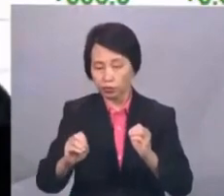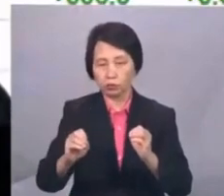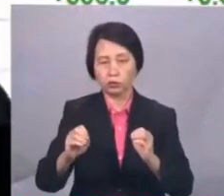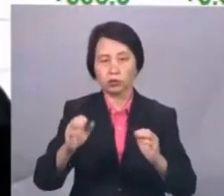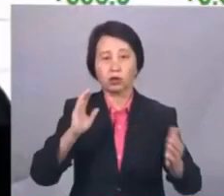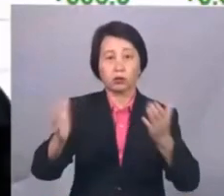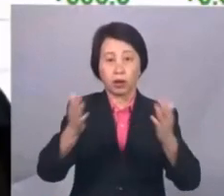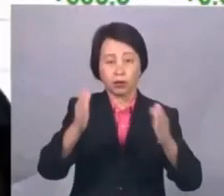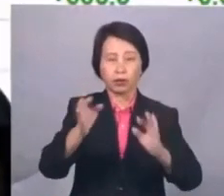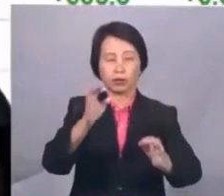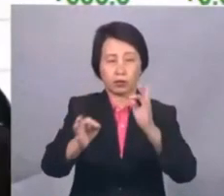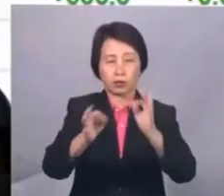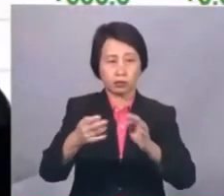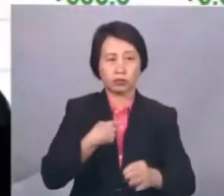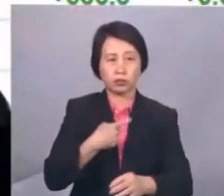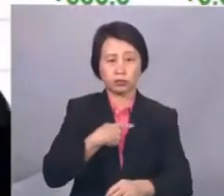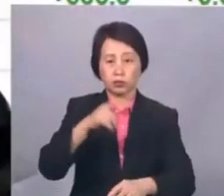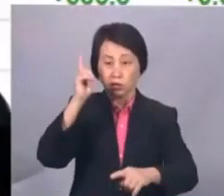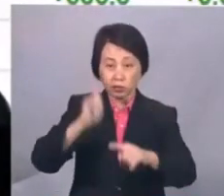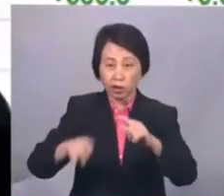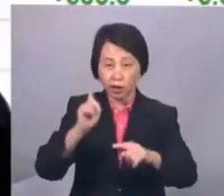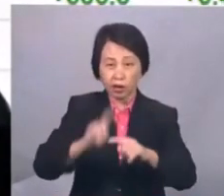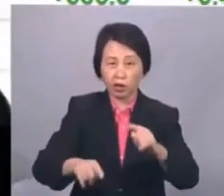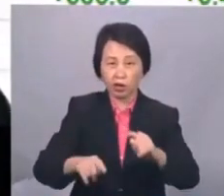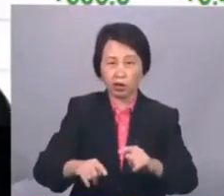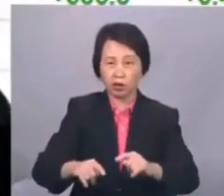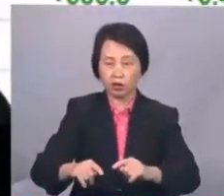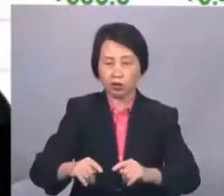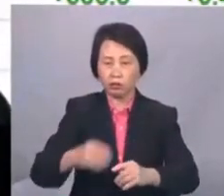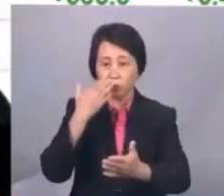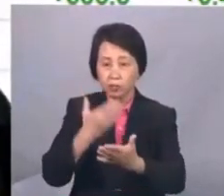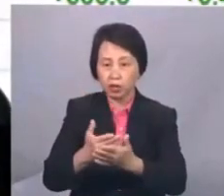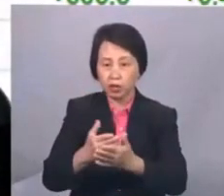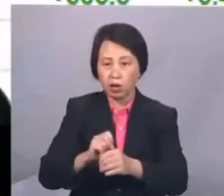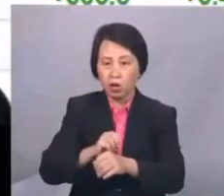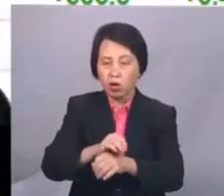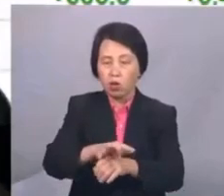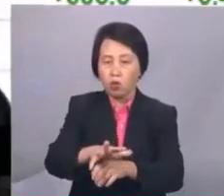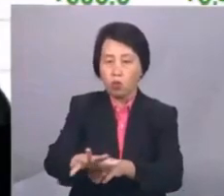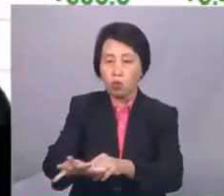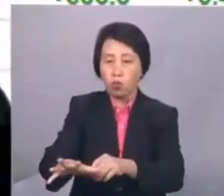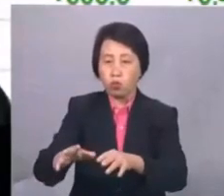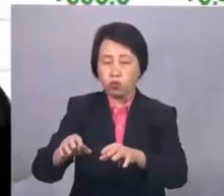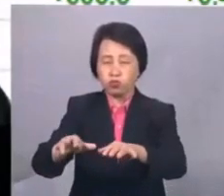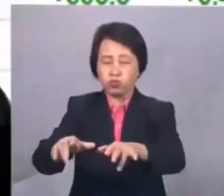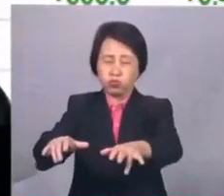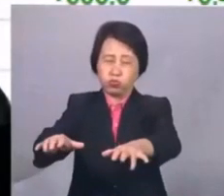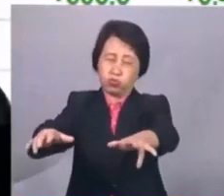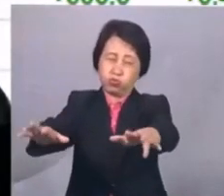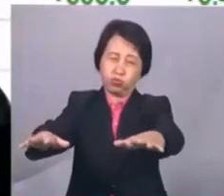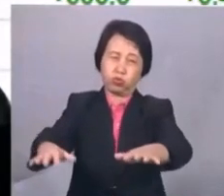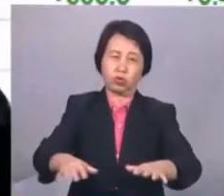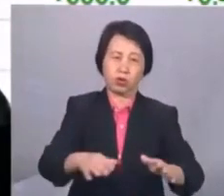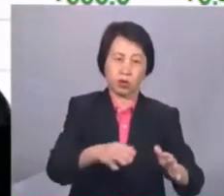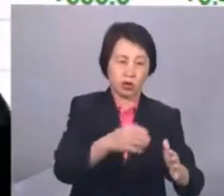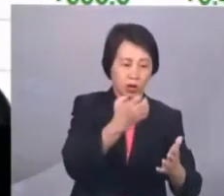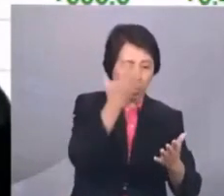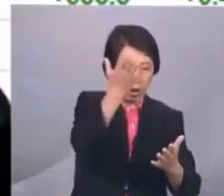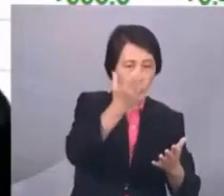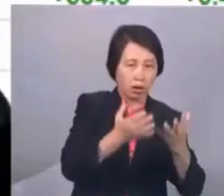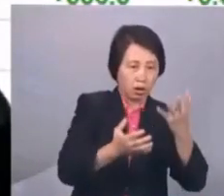berbanding jika kalau kita tidak dapat Napoli dengan secara cepat maka kita akan merosotnya